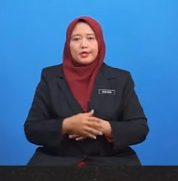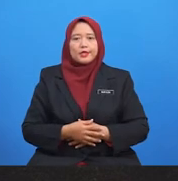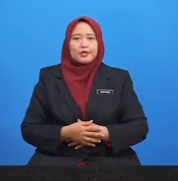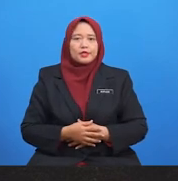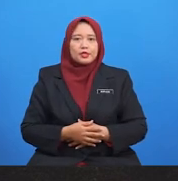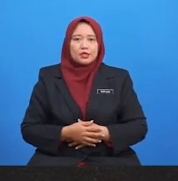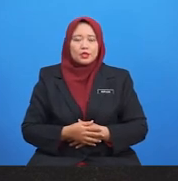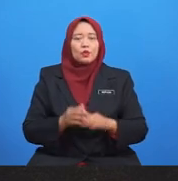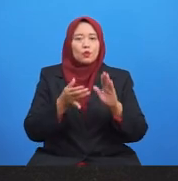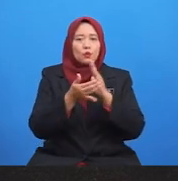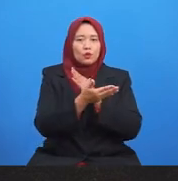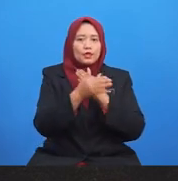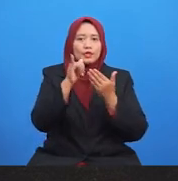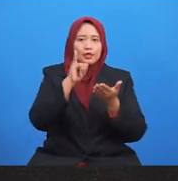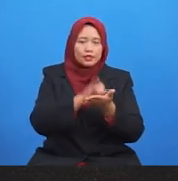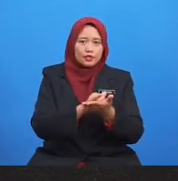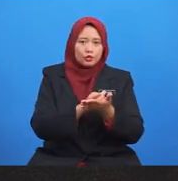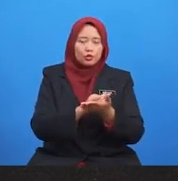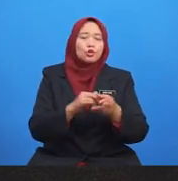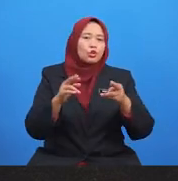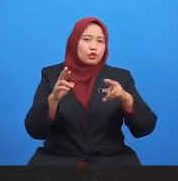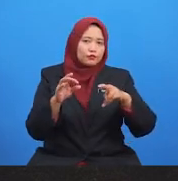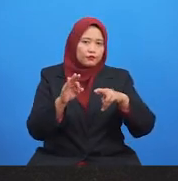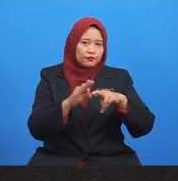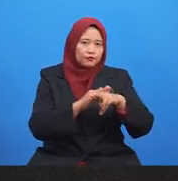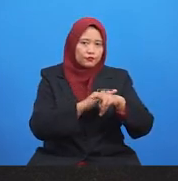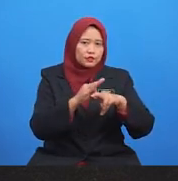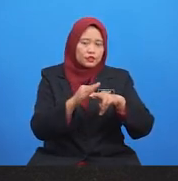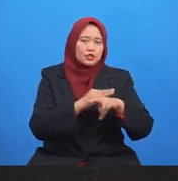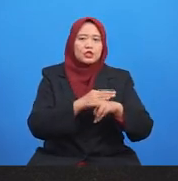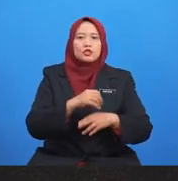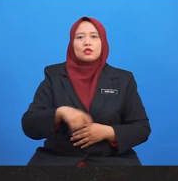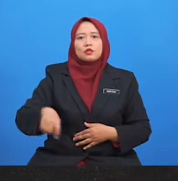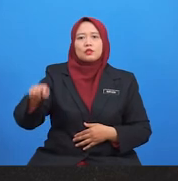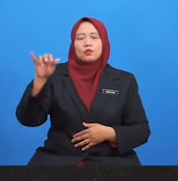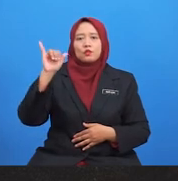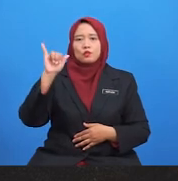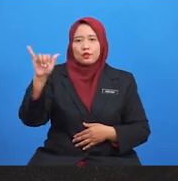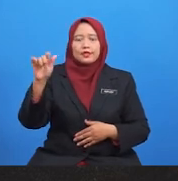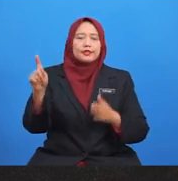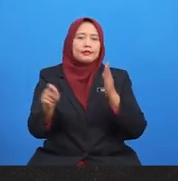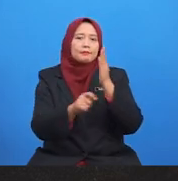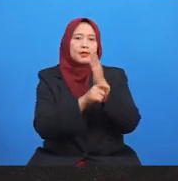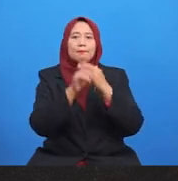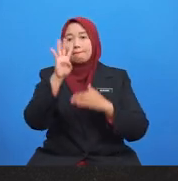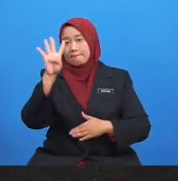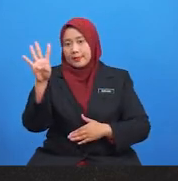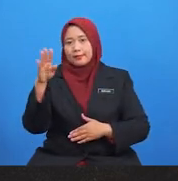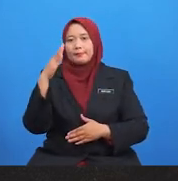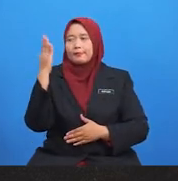Oleh itu, fungsi yang kita bolehi adalah Y tambah 4.